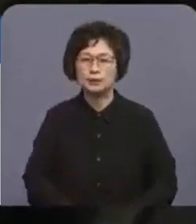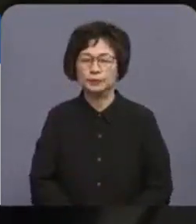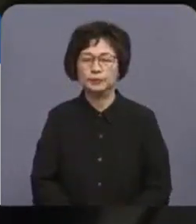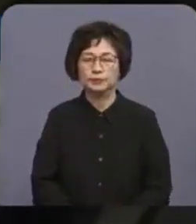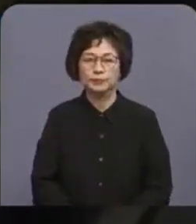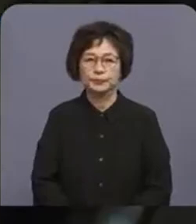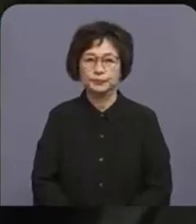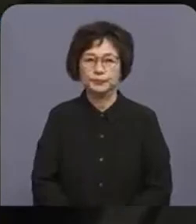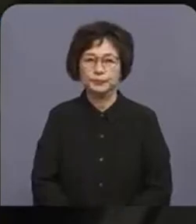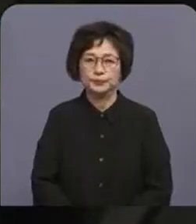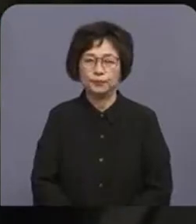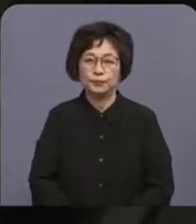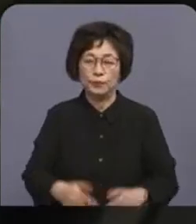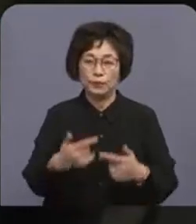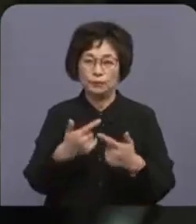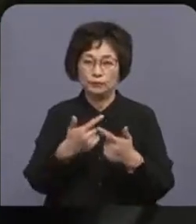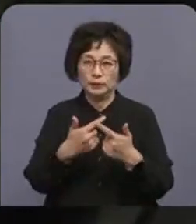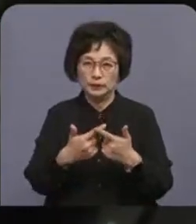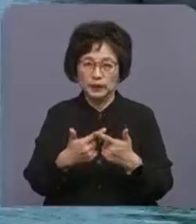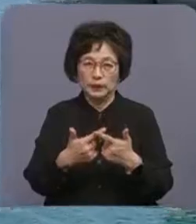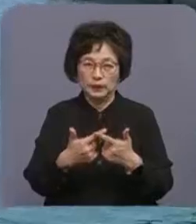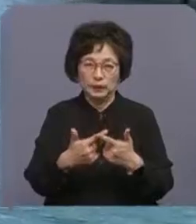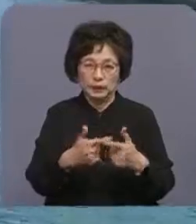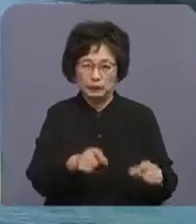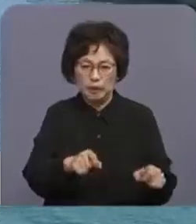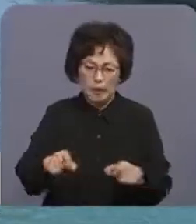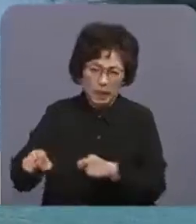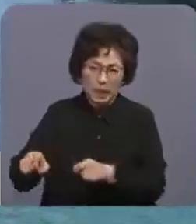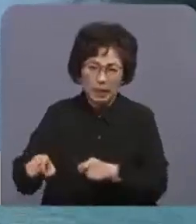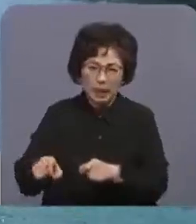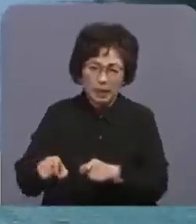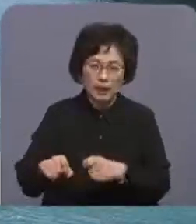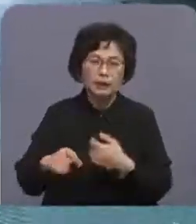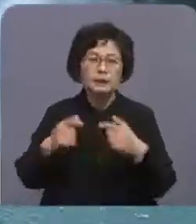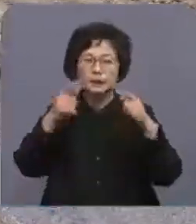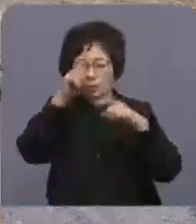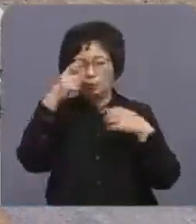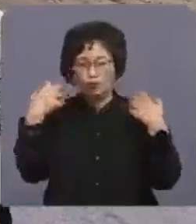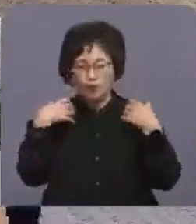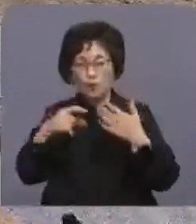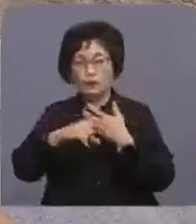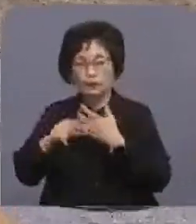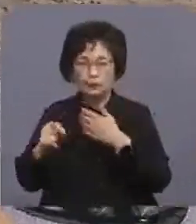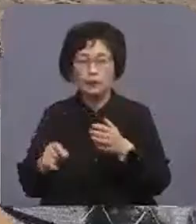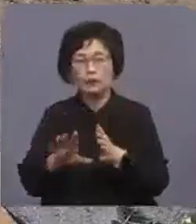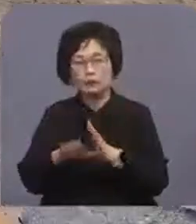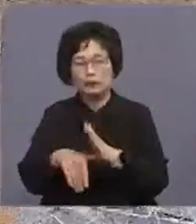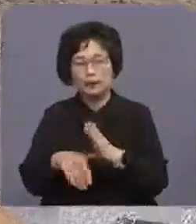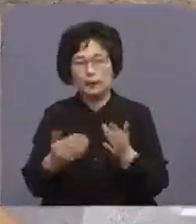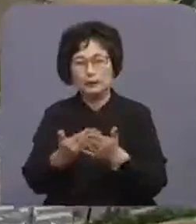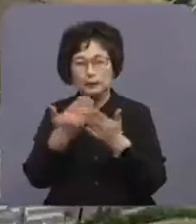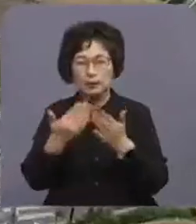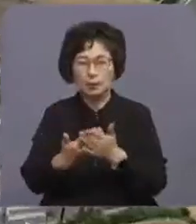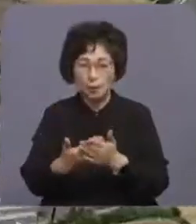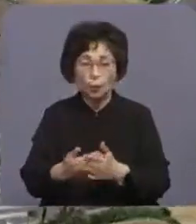거라고. 부산 현안이 차질을 빚으면 정부의 지방시대는 물론 지역균형 발전에도